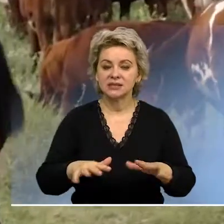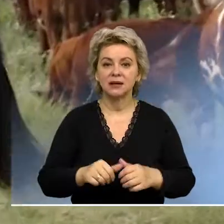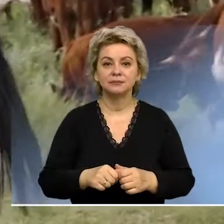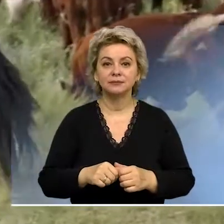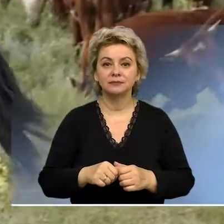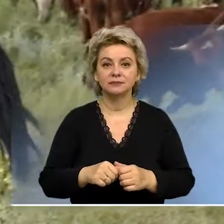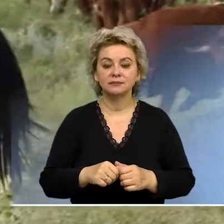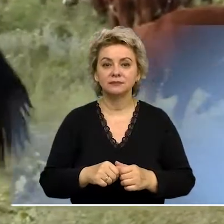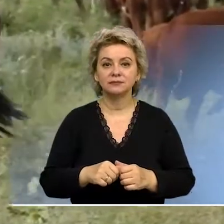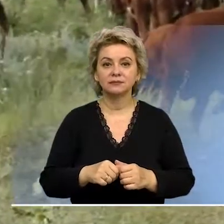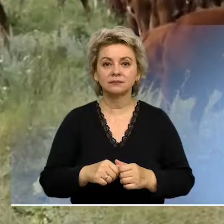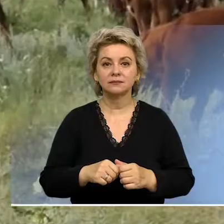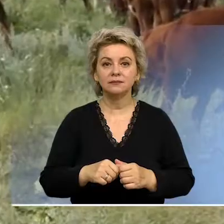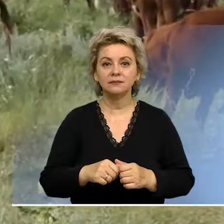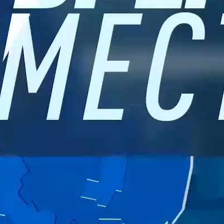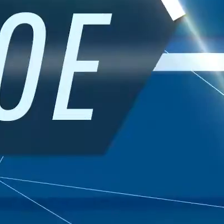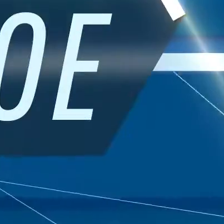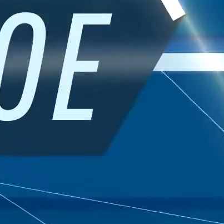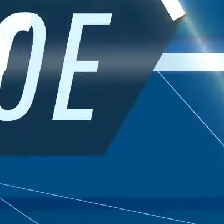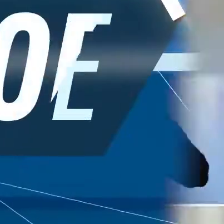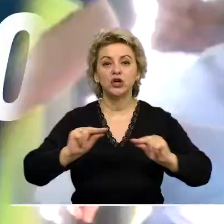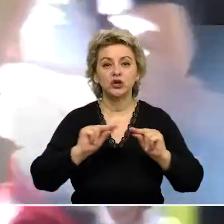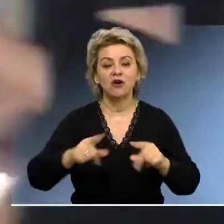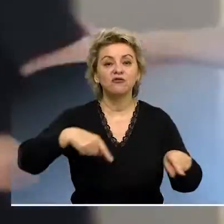Береснев. Специально для программы «Время местное».